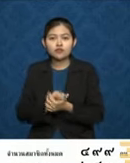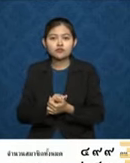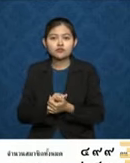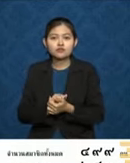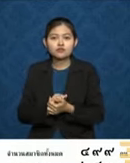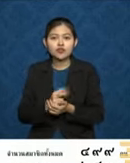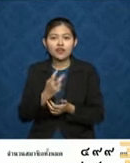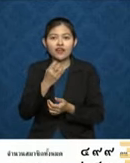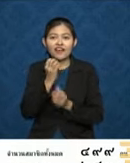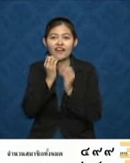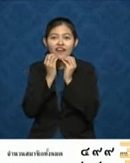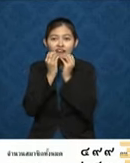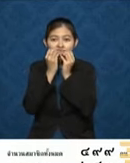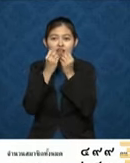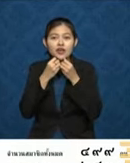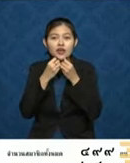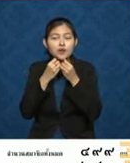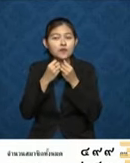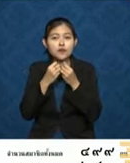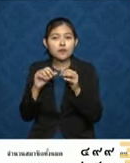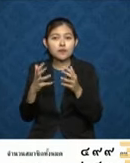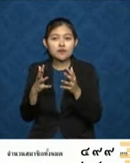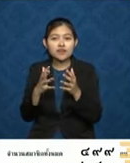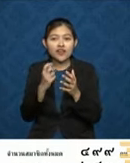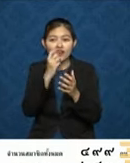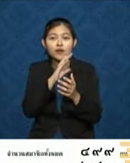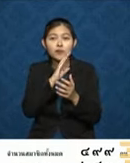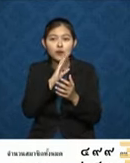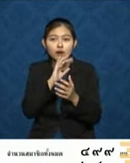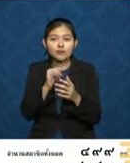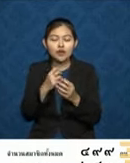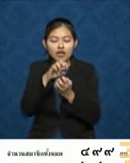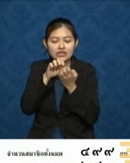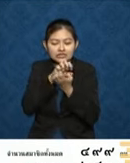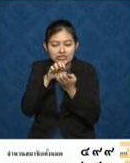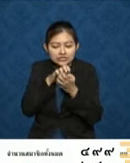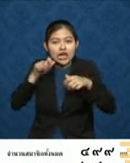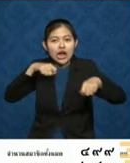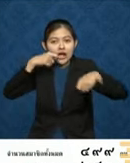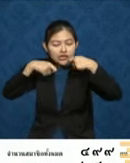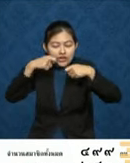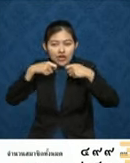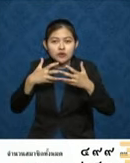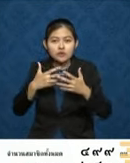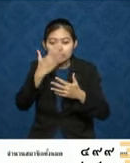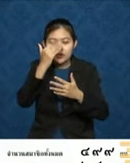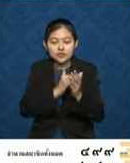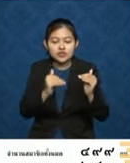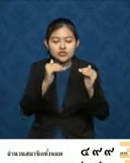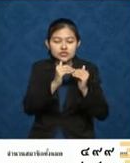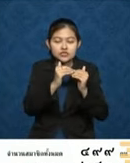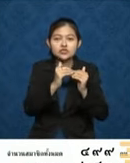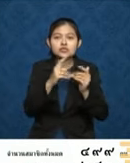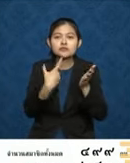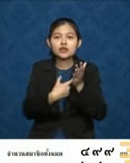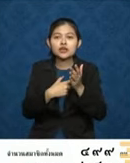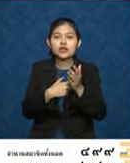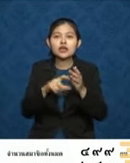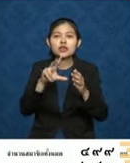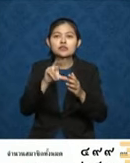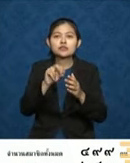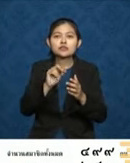ฟันปลอมในการเคี้ยวอาหารซึ่งการรักษาทางทันตกรรมเพื่อการบดเคี้ยวอยู่ในสิทธิประกันของ 30บาทแต่เนื่อง